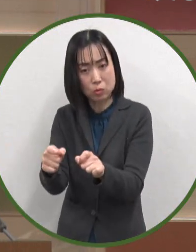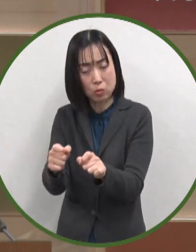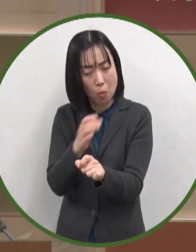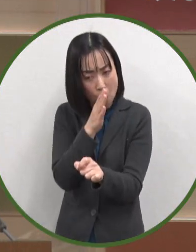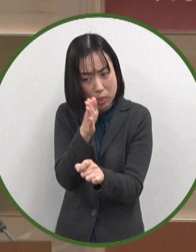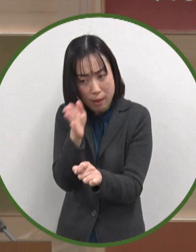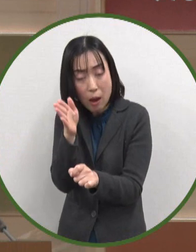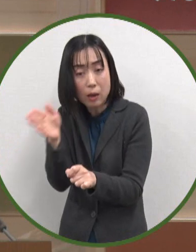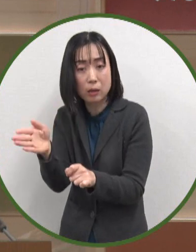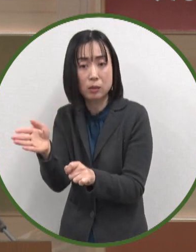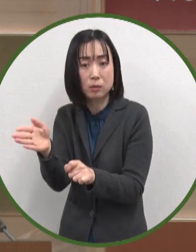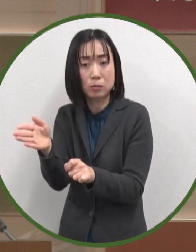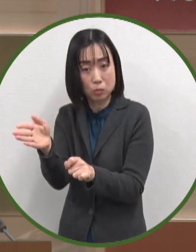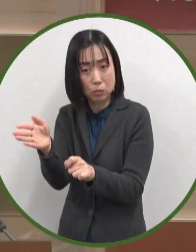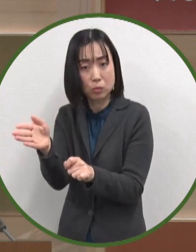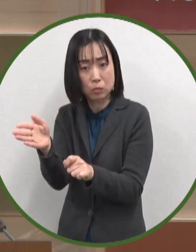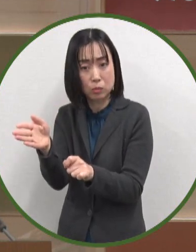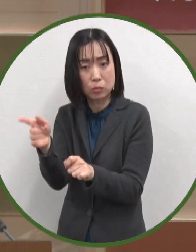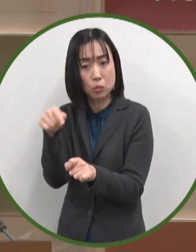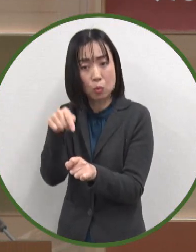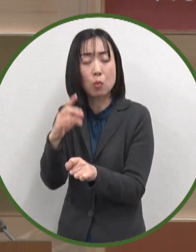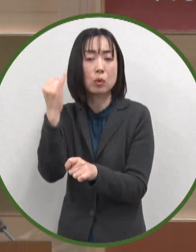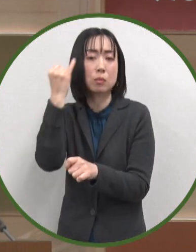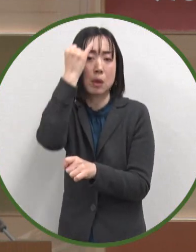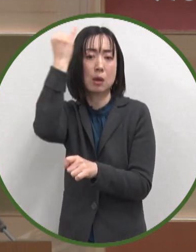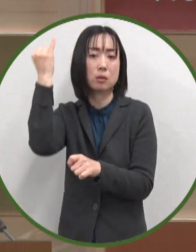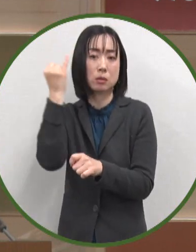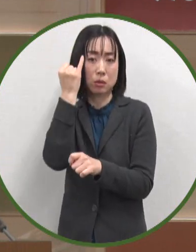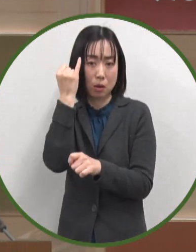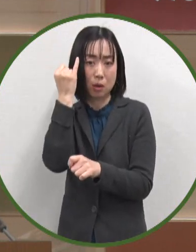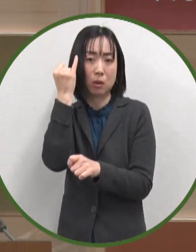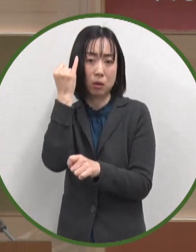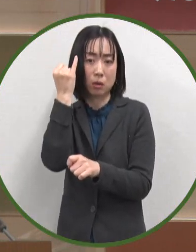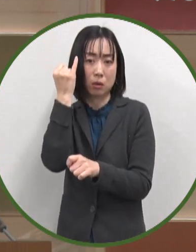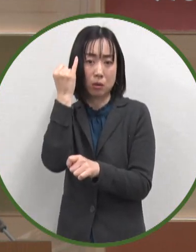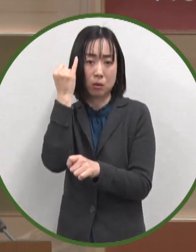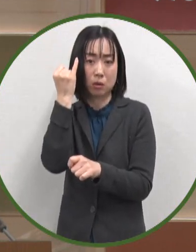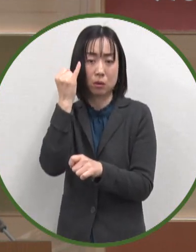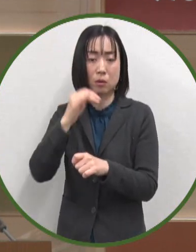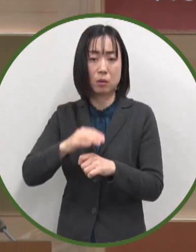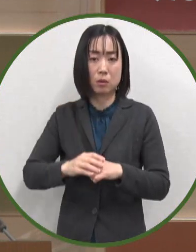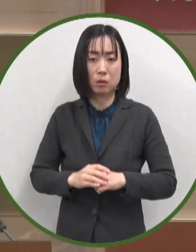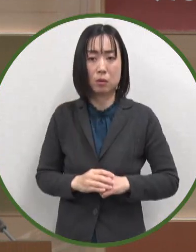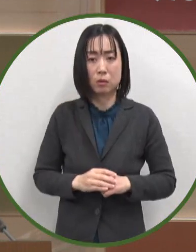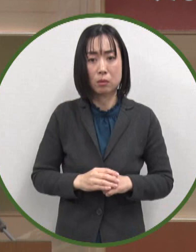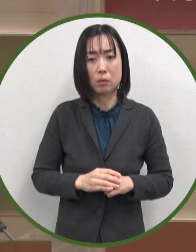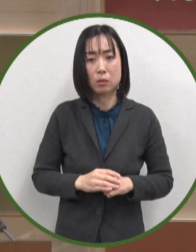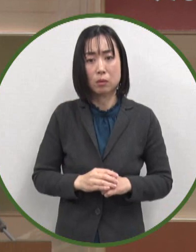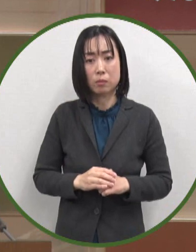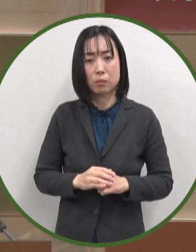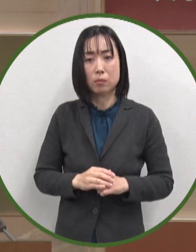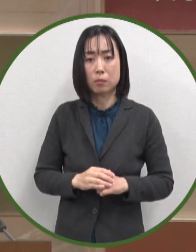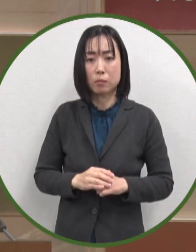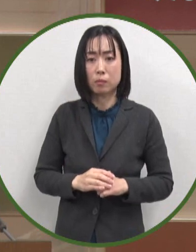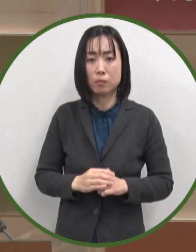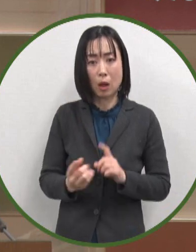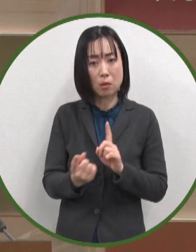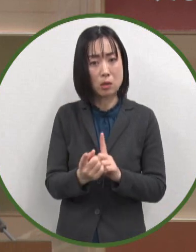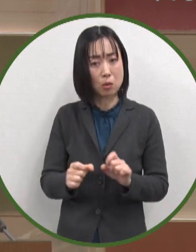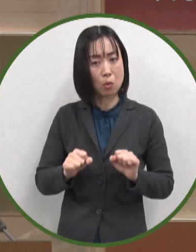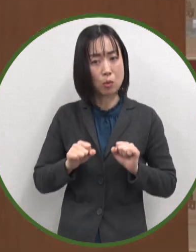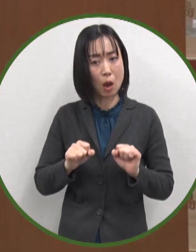をお願いをするといったようなイメージですね、それをイメージしていただかなければならないかとも思っています